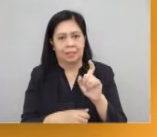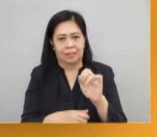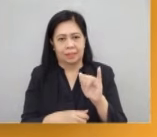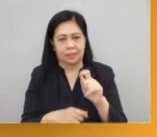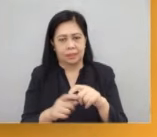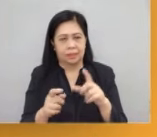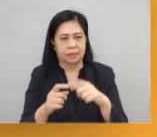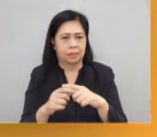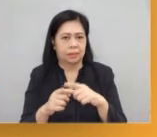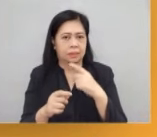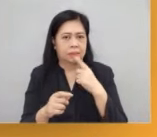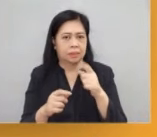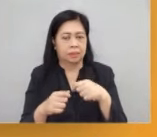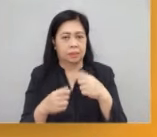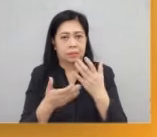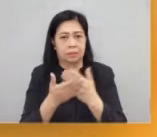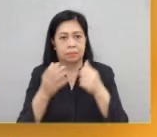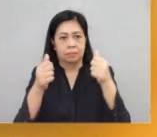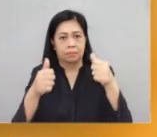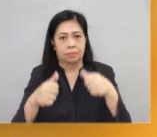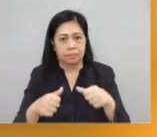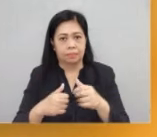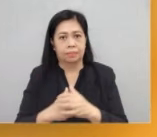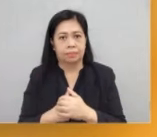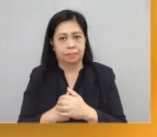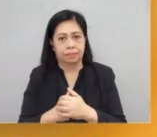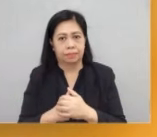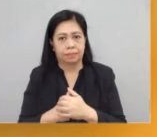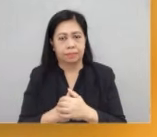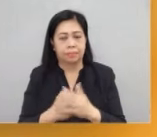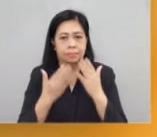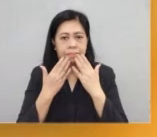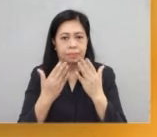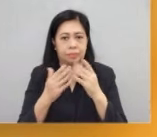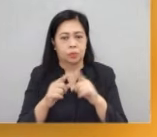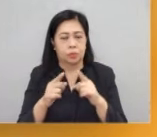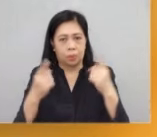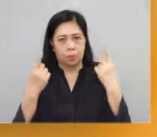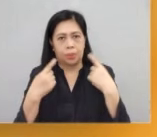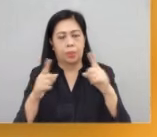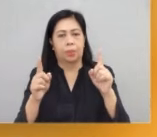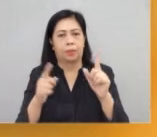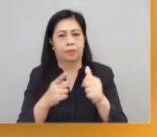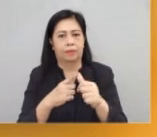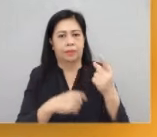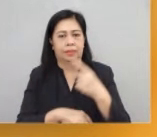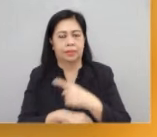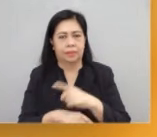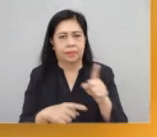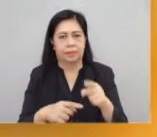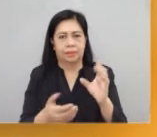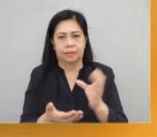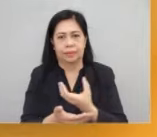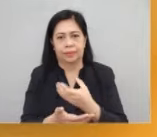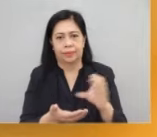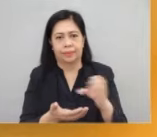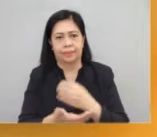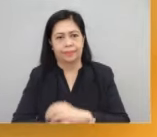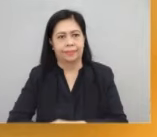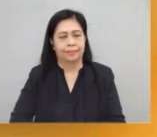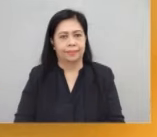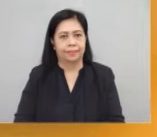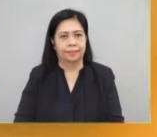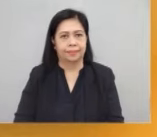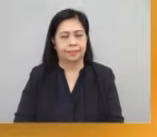photo kasama ang fans nila sa diwa ng concert. Nagpasalamat din sila sa matagumpay na unang araw ng follow concert.